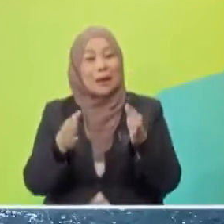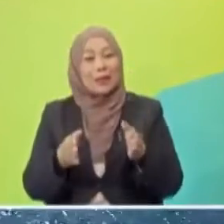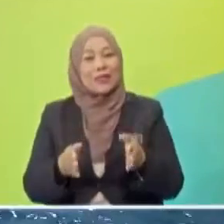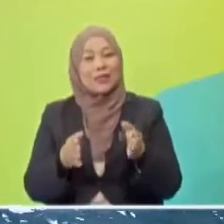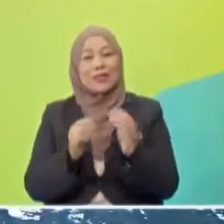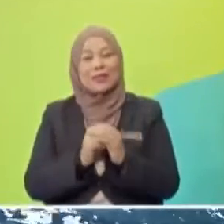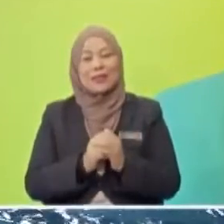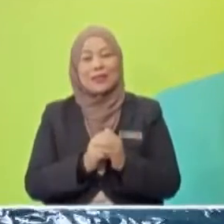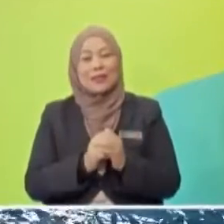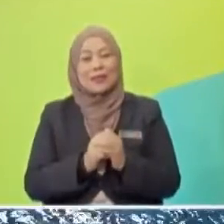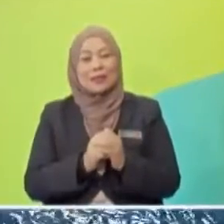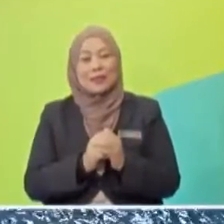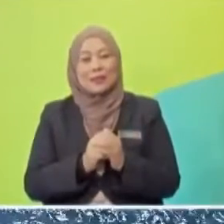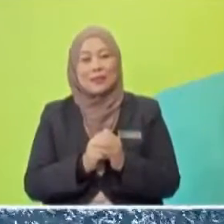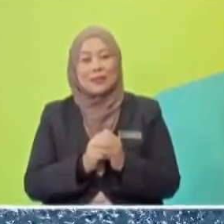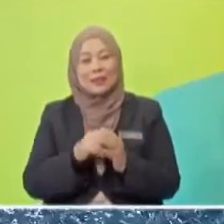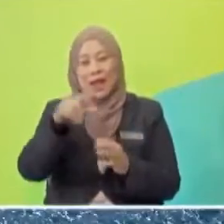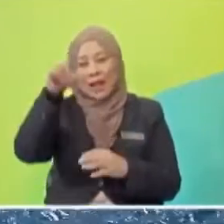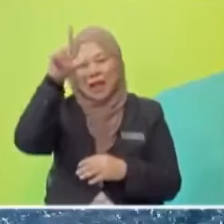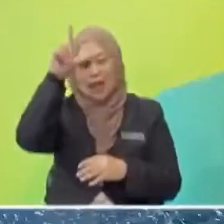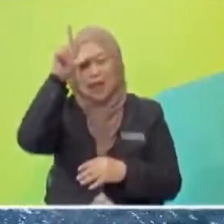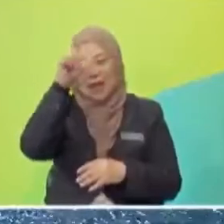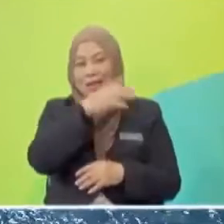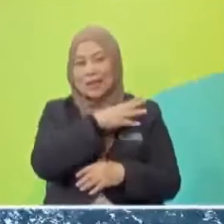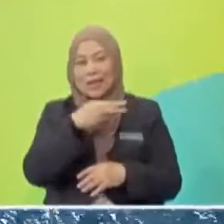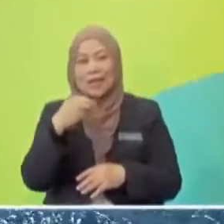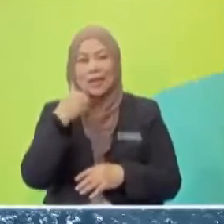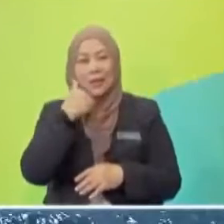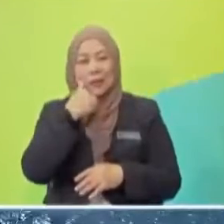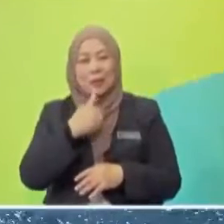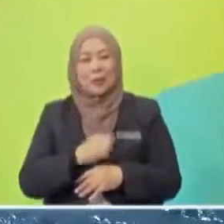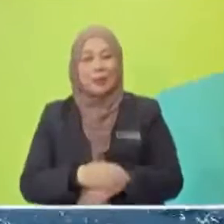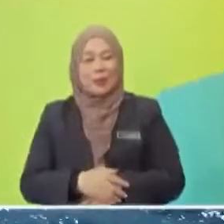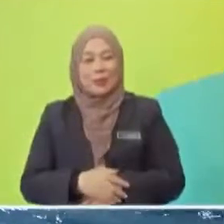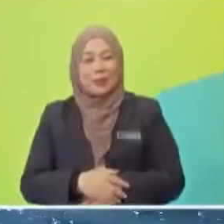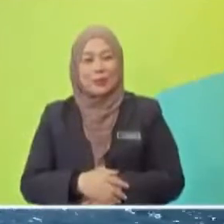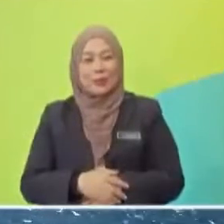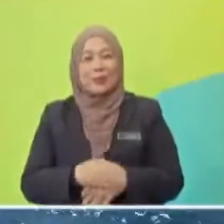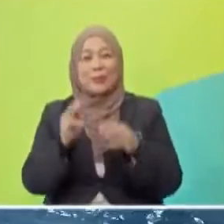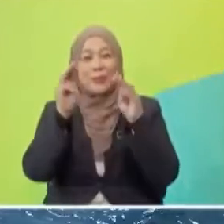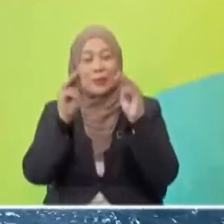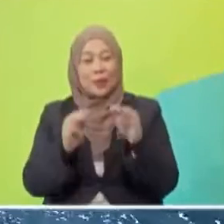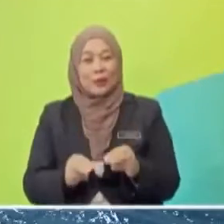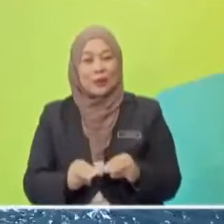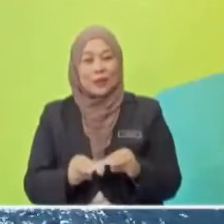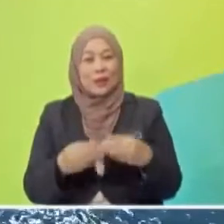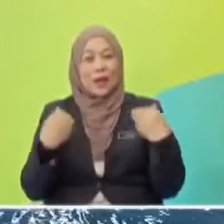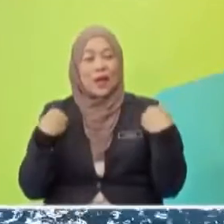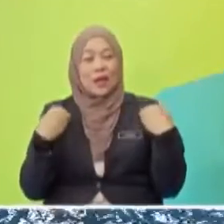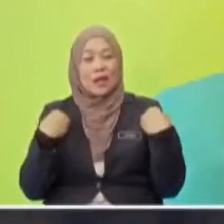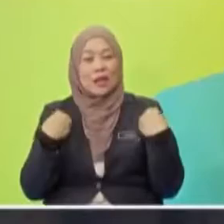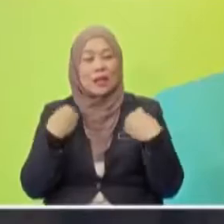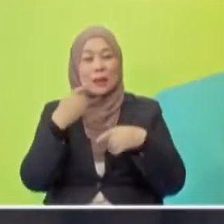terdiri dari pada lelaki dan perempuan Oke manusia juga terdiri daripada berbagai perintah umur ya